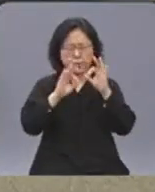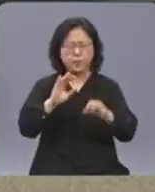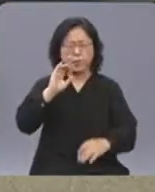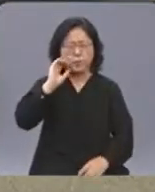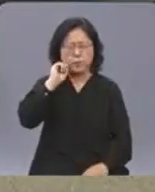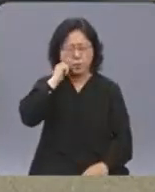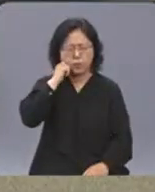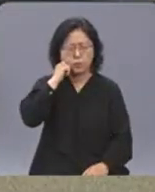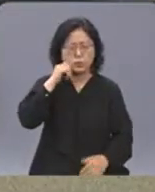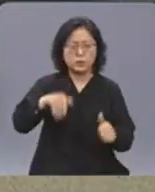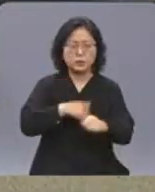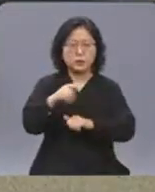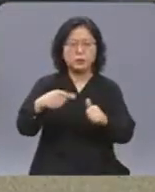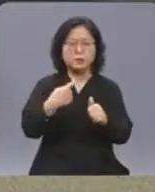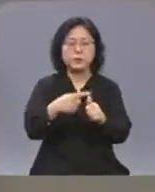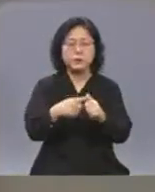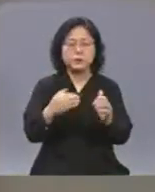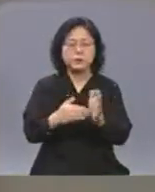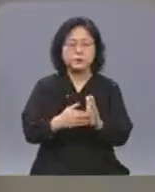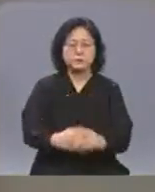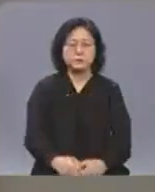못 볼 지경이라고 비판했습니다